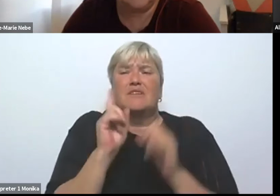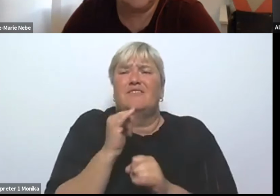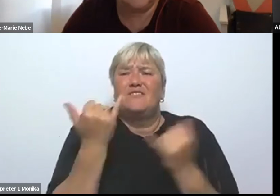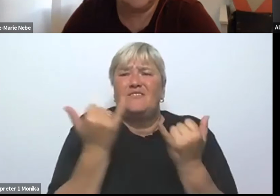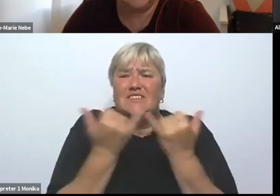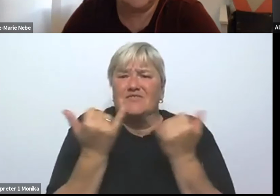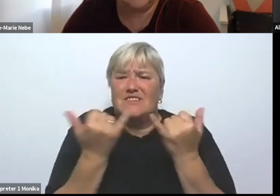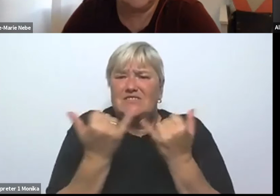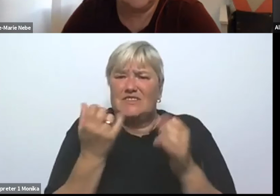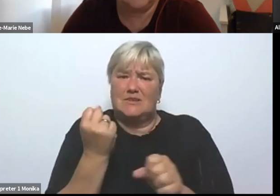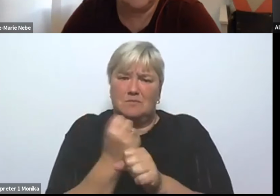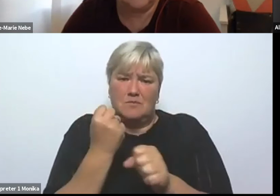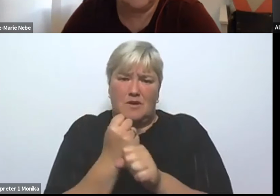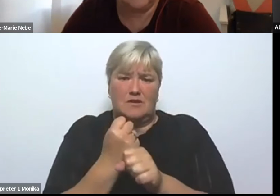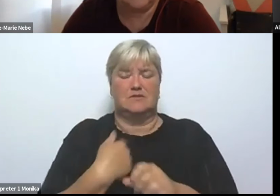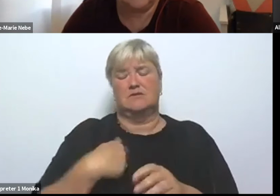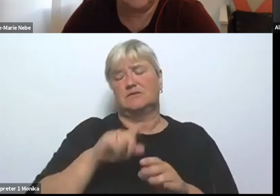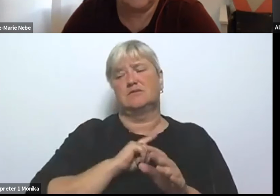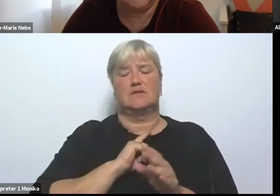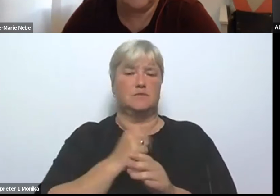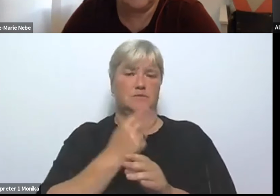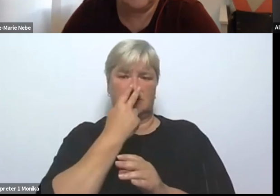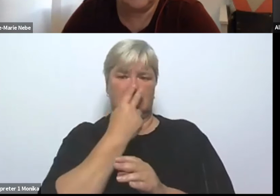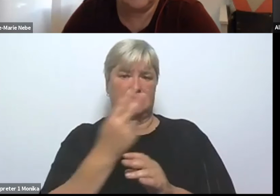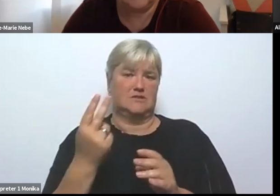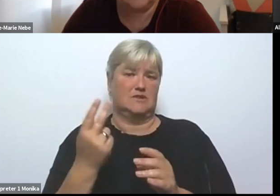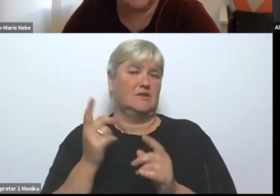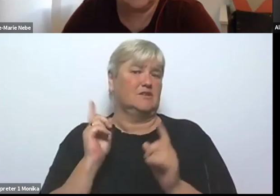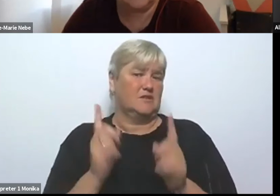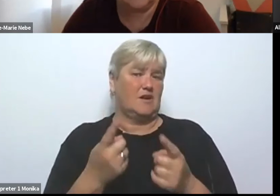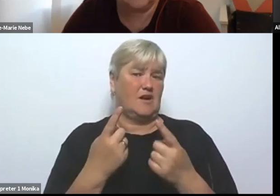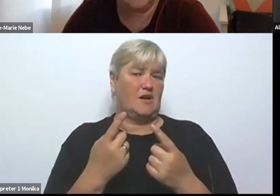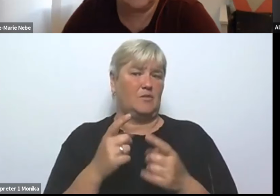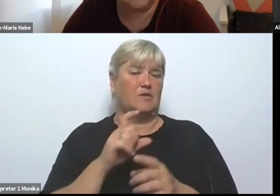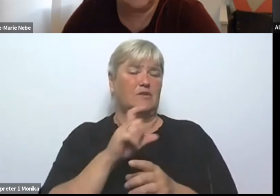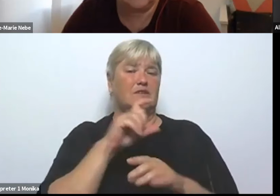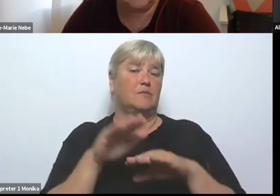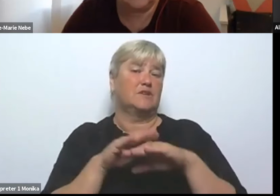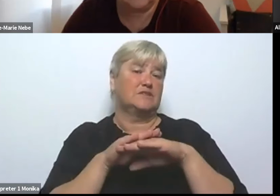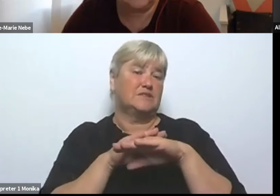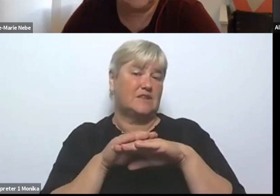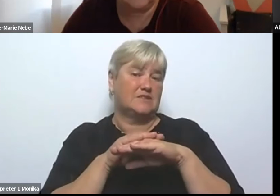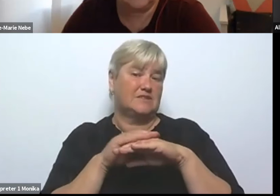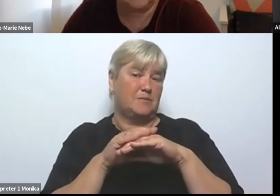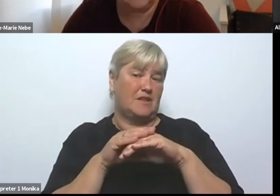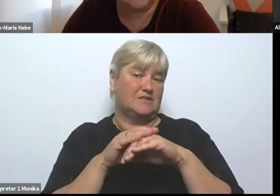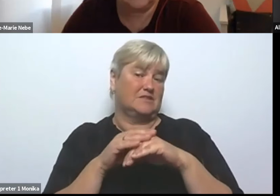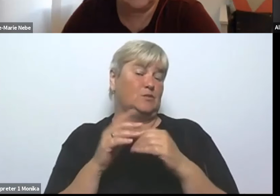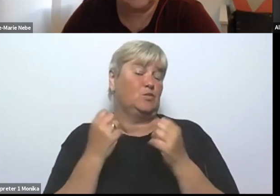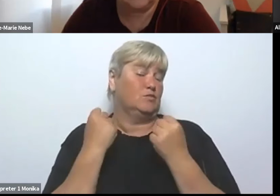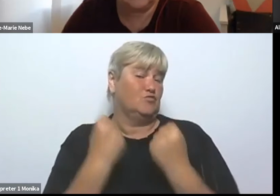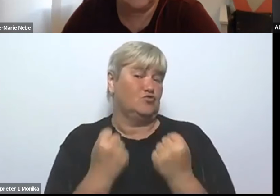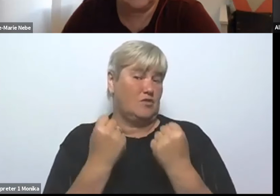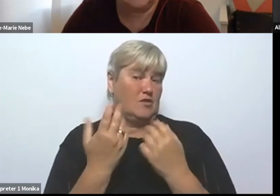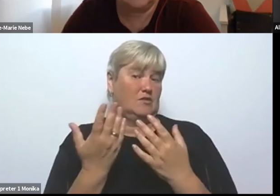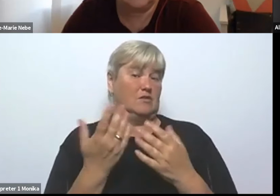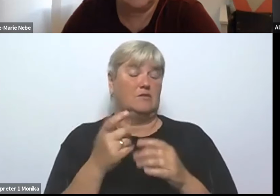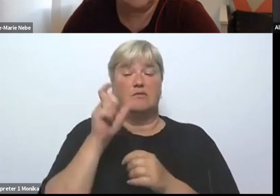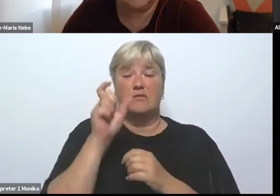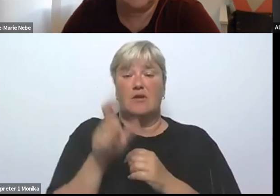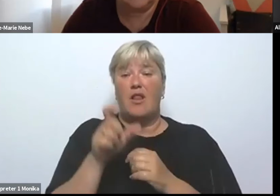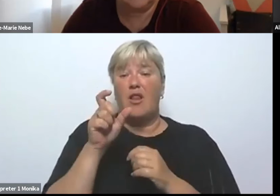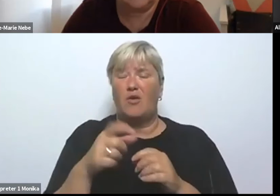Und wir selber sehen halt auch daneben natürlich auch das Thema Sensibilisierung bei uns ganz, ganz stark. Einfach Leute